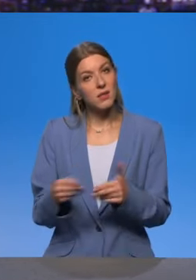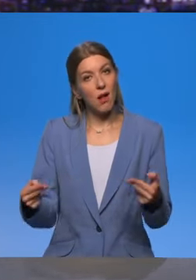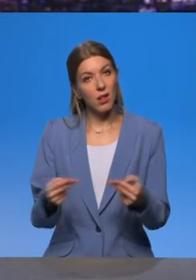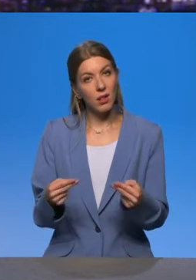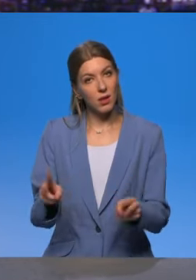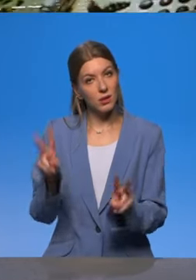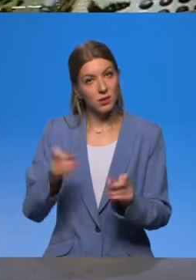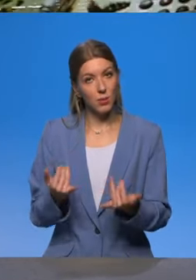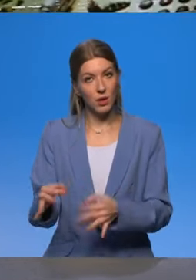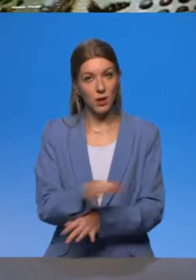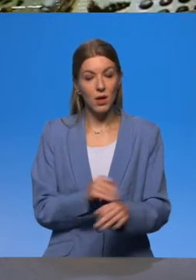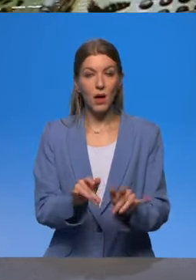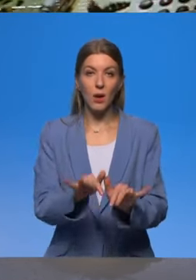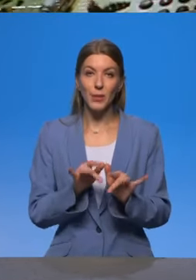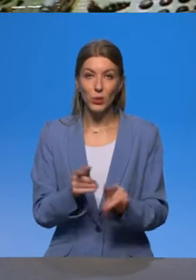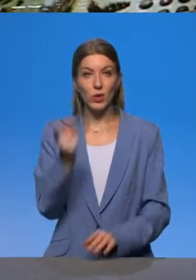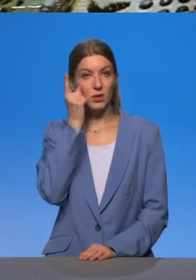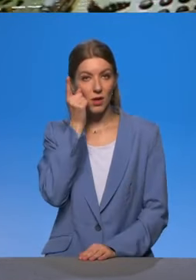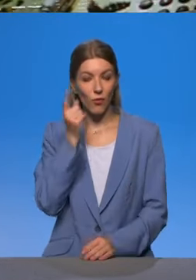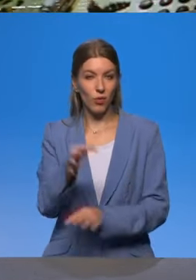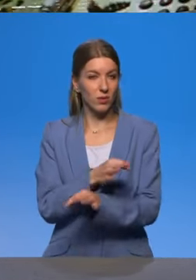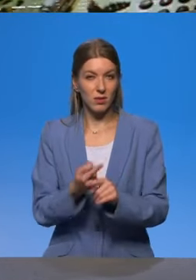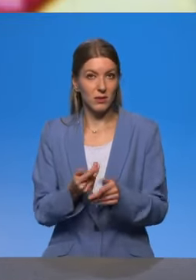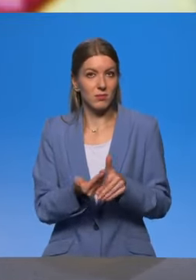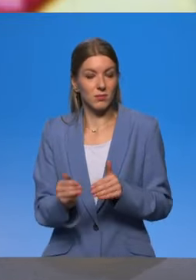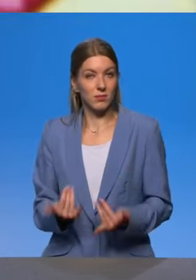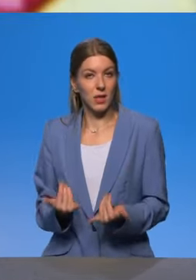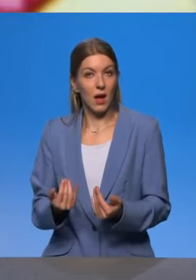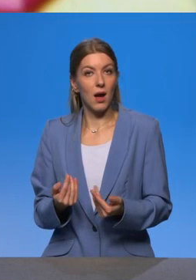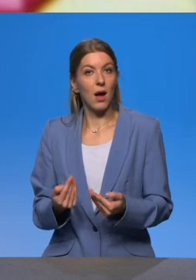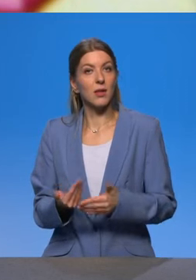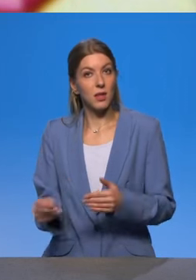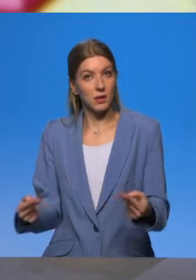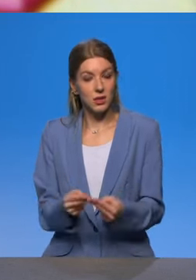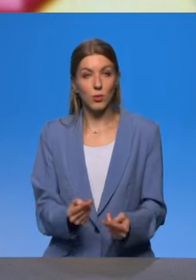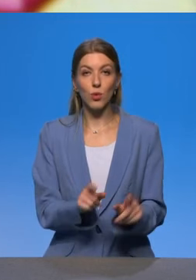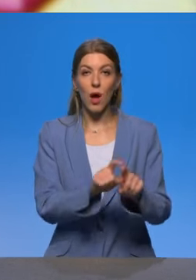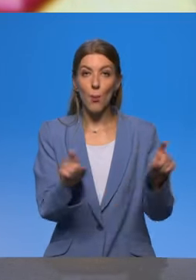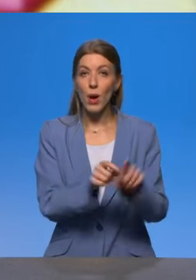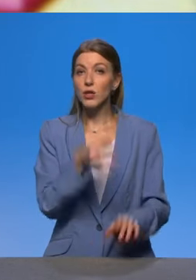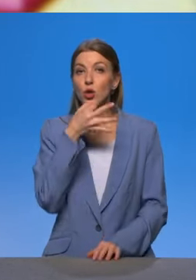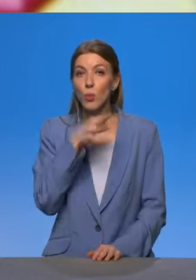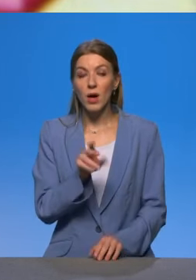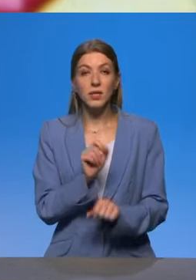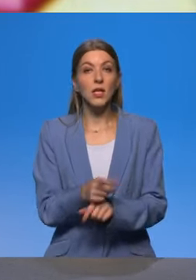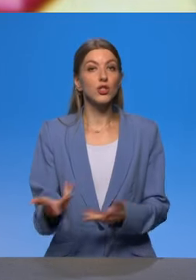вот компьютеров и телефонов. Минутка. Но в задаче любой компании посильнее.